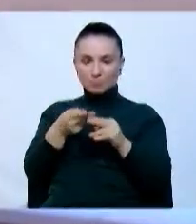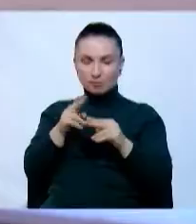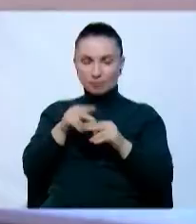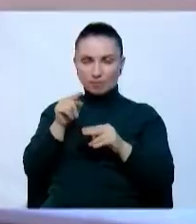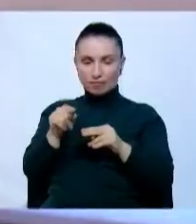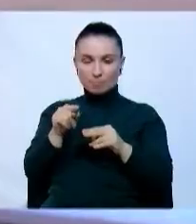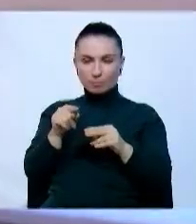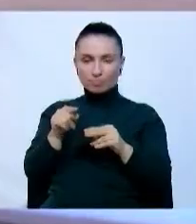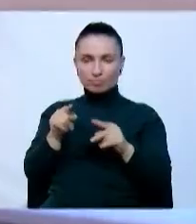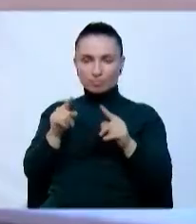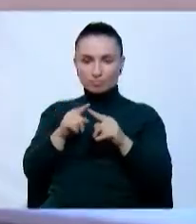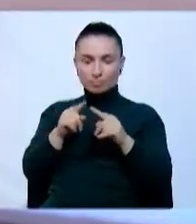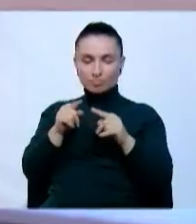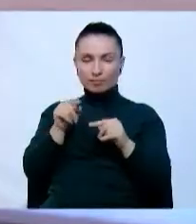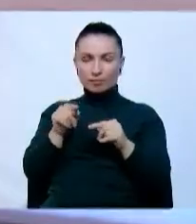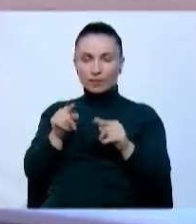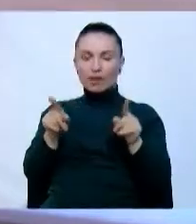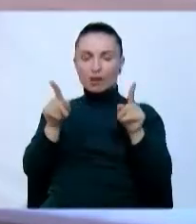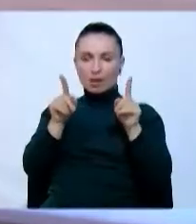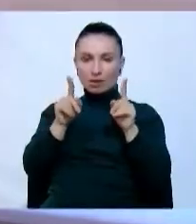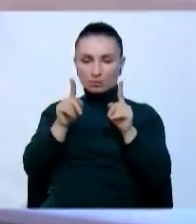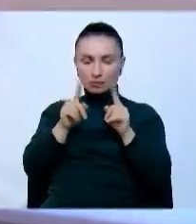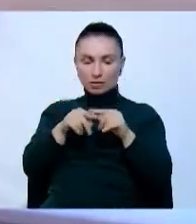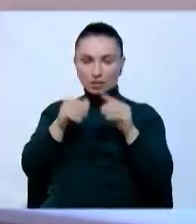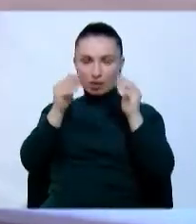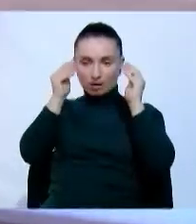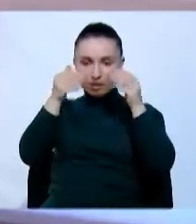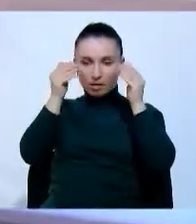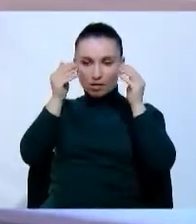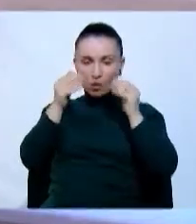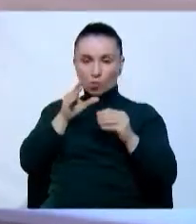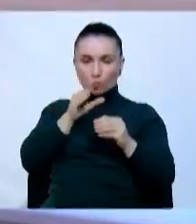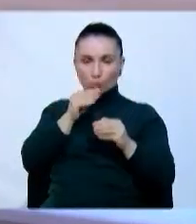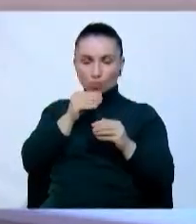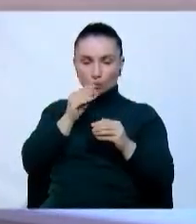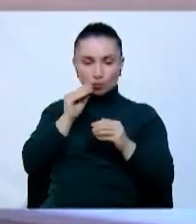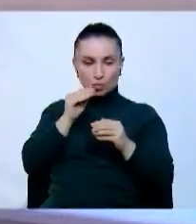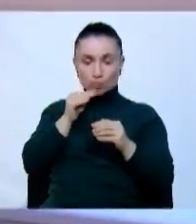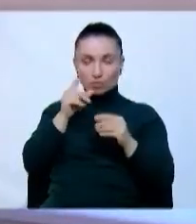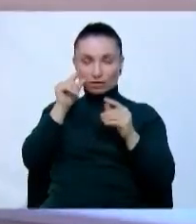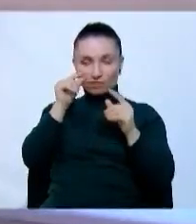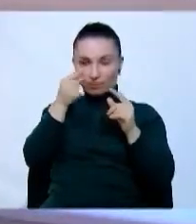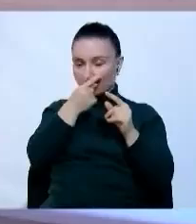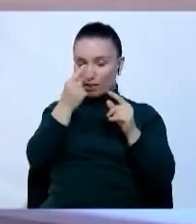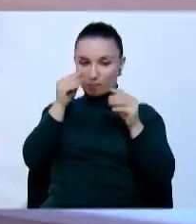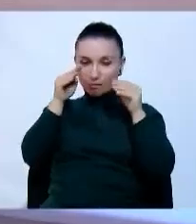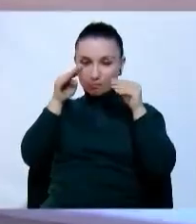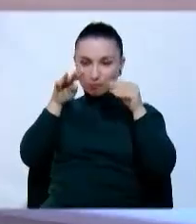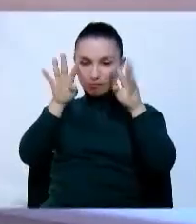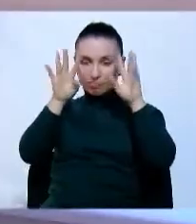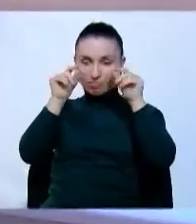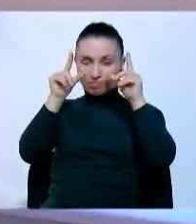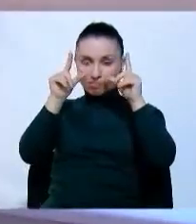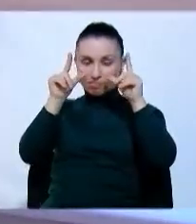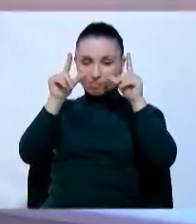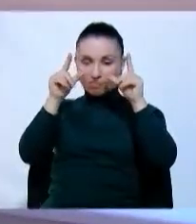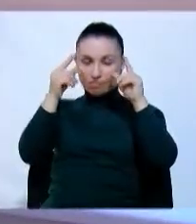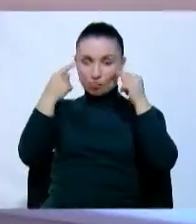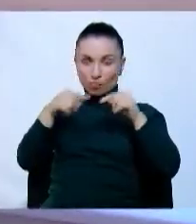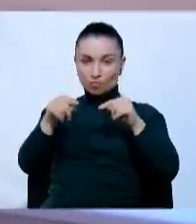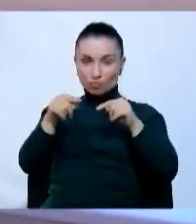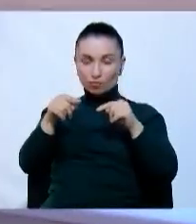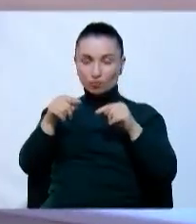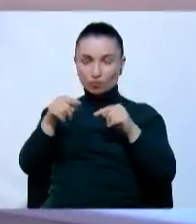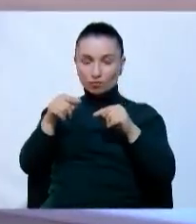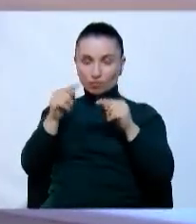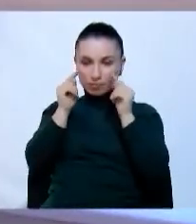შემთხვევაში. ატენიანებს თვალს და ასევე ხან-ხამის დროს თვალის გაღების შემთხვევაში საცრემლე წერტილები, რომელიც მოთავსებულია